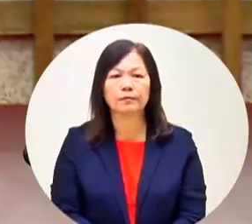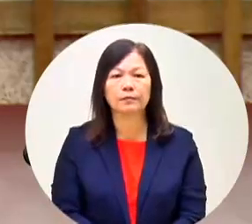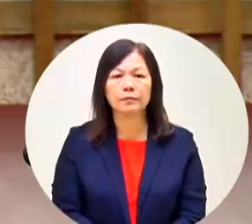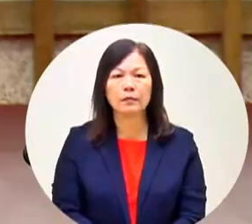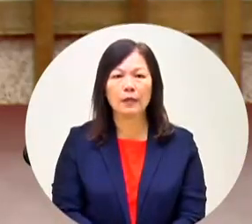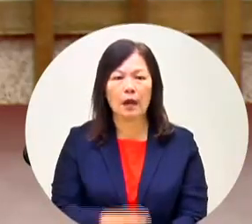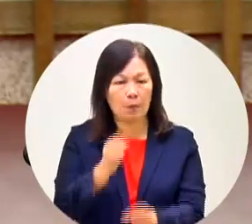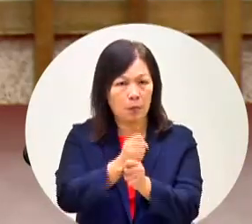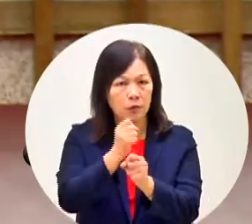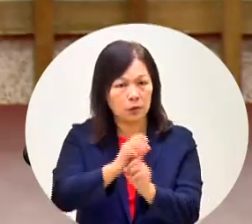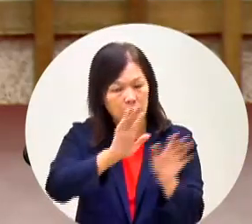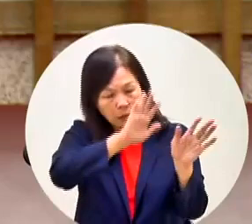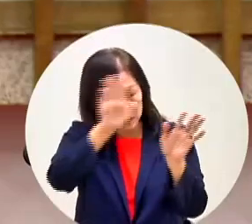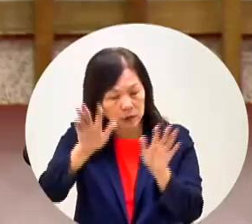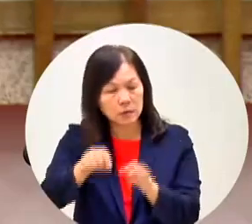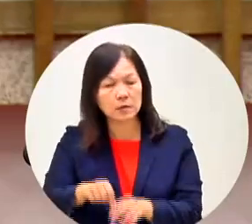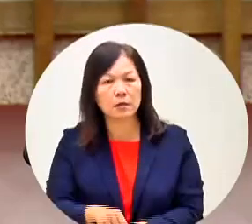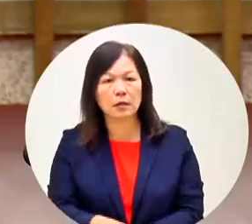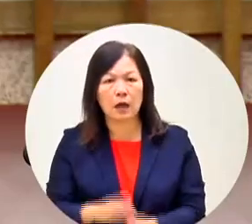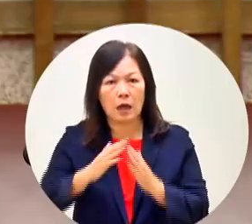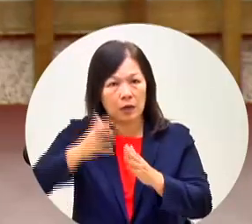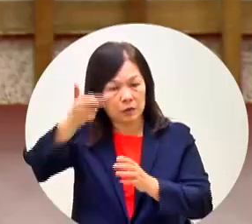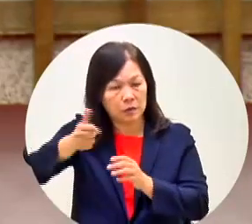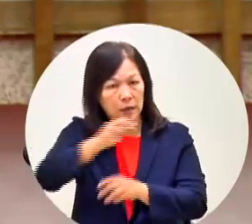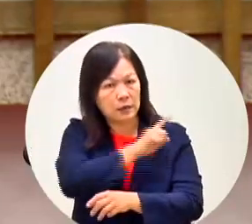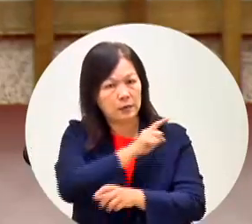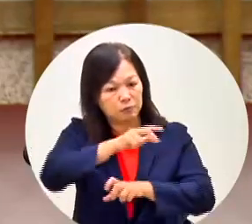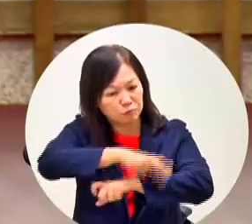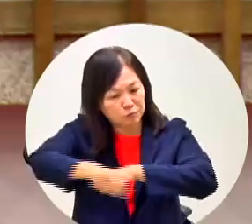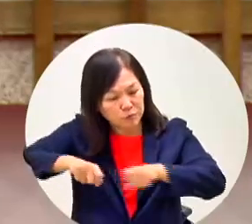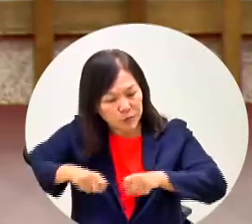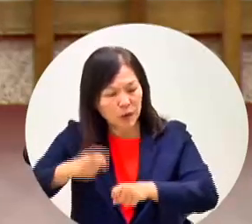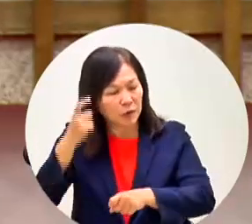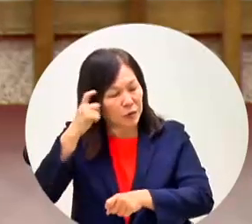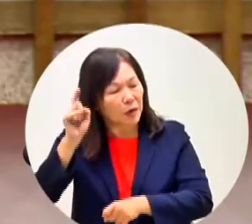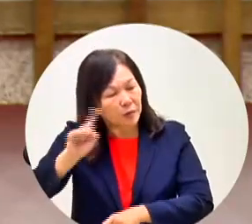您的规划、你的想法又是如何，请市长答复。